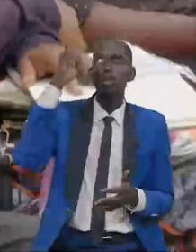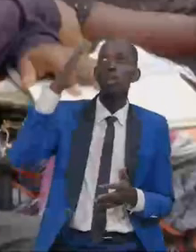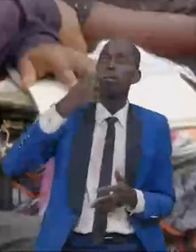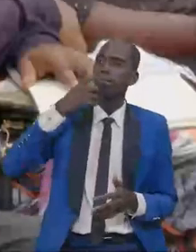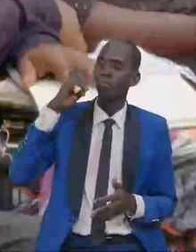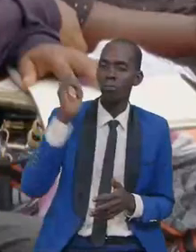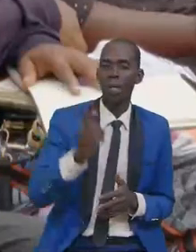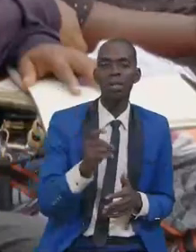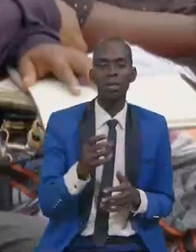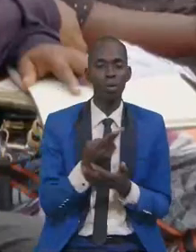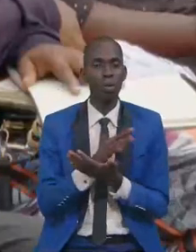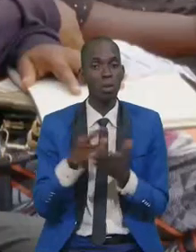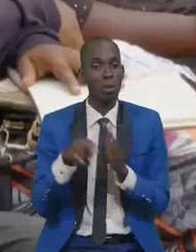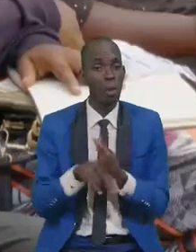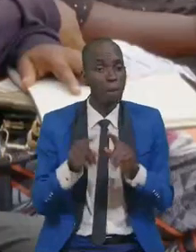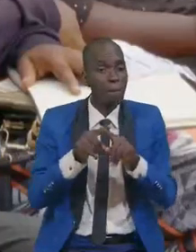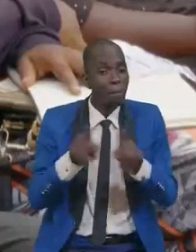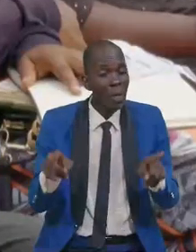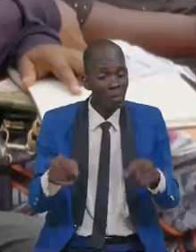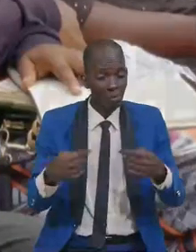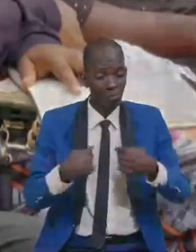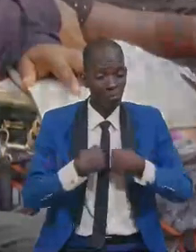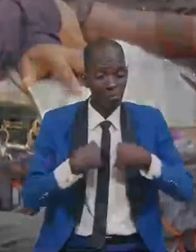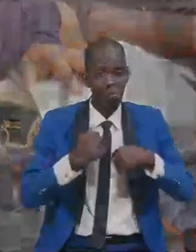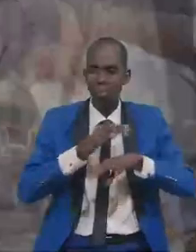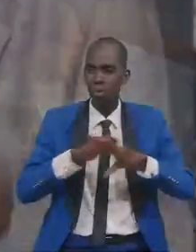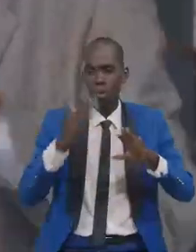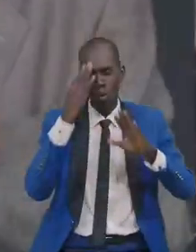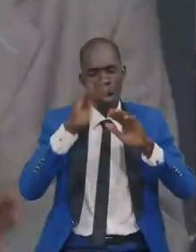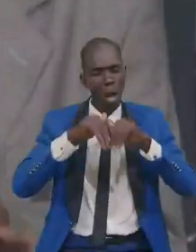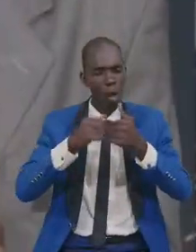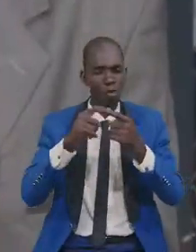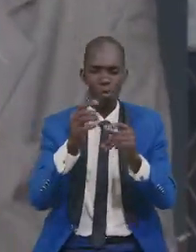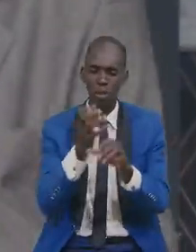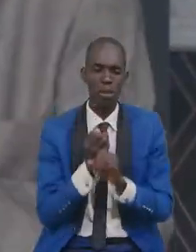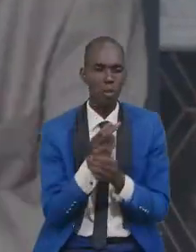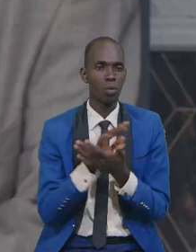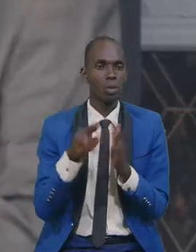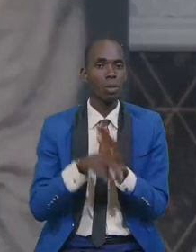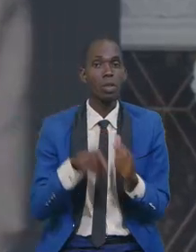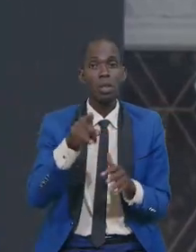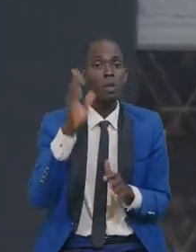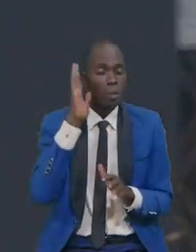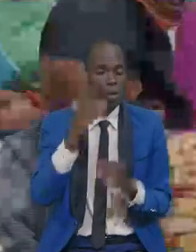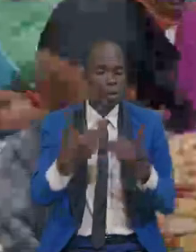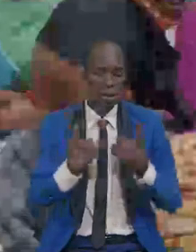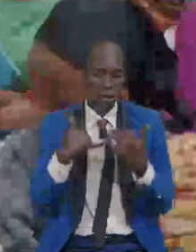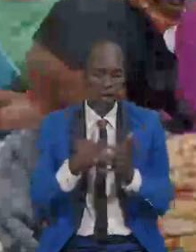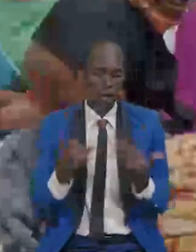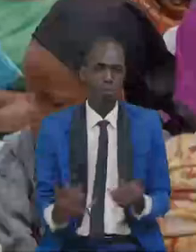Je crois que Dieu demande et que Dieu existe. Mais je ne sais pas comment l'avoir. Tu l'auras